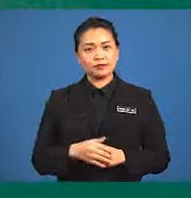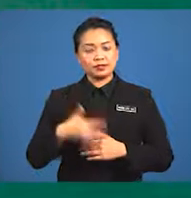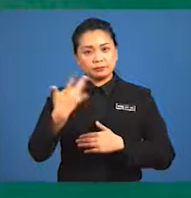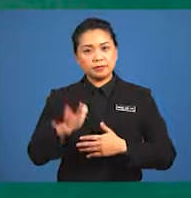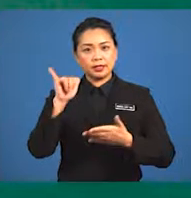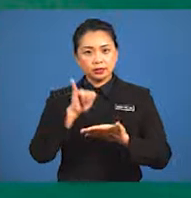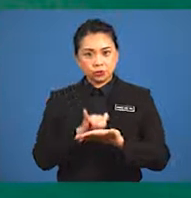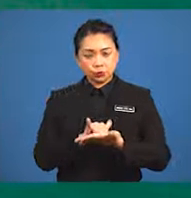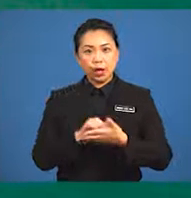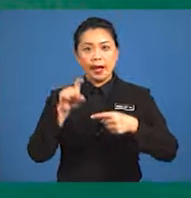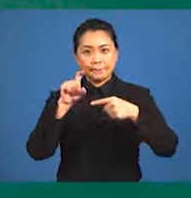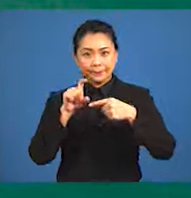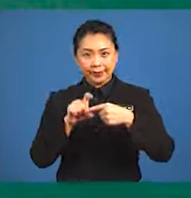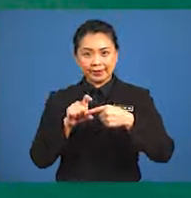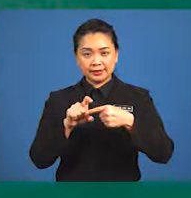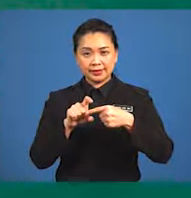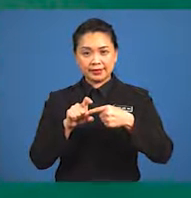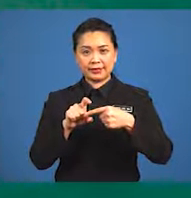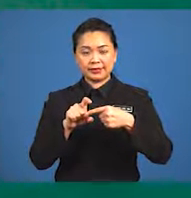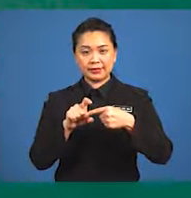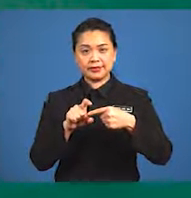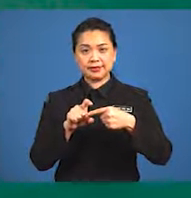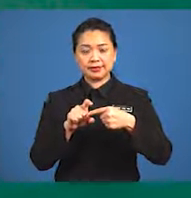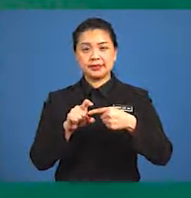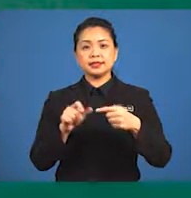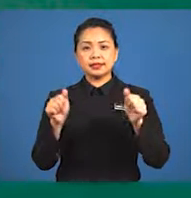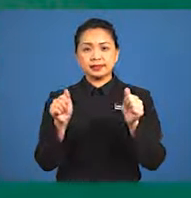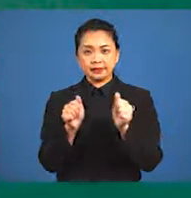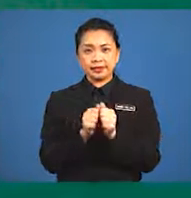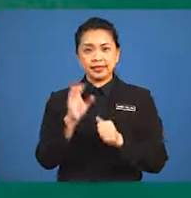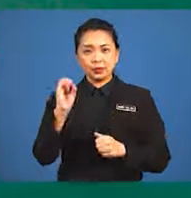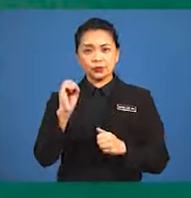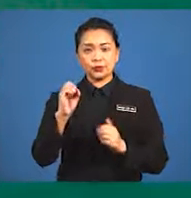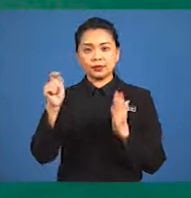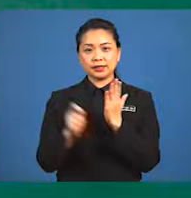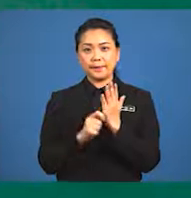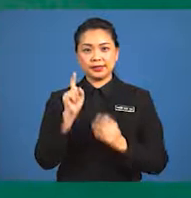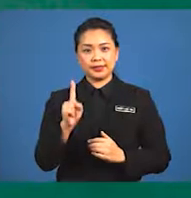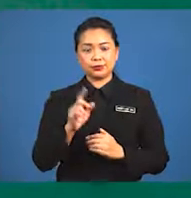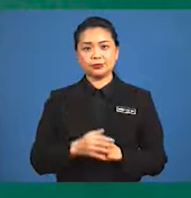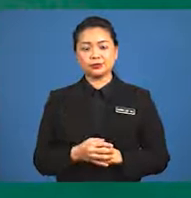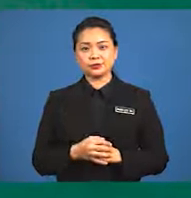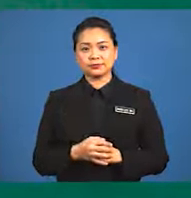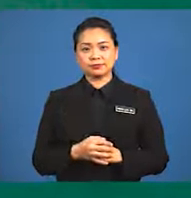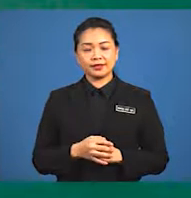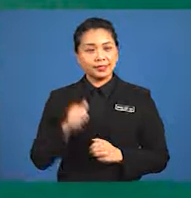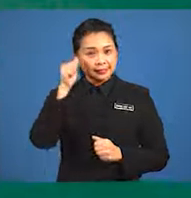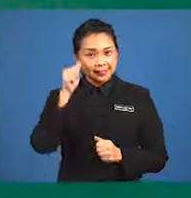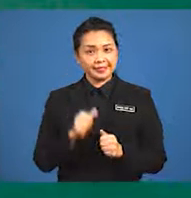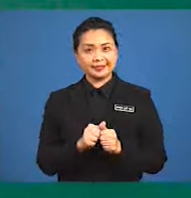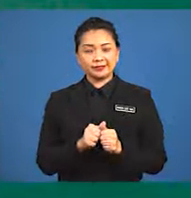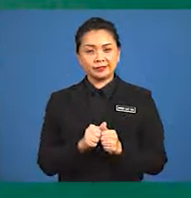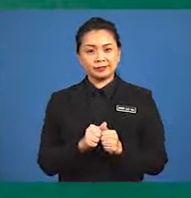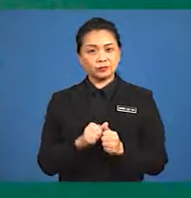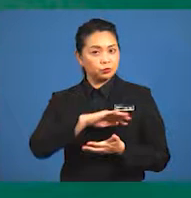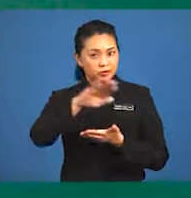Seterusnya, bahagi sebutan tersebut dengan nilai 0 tambah 1. Dan ingat